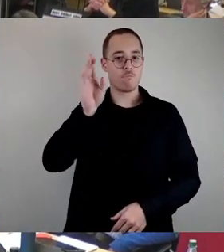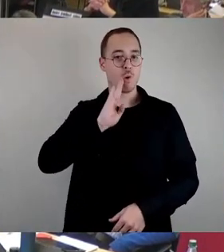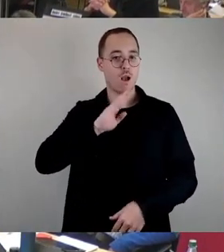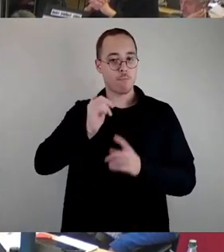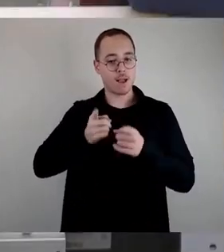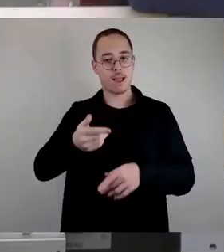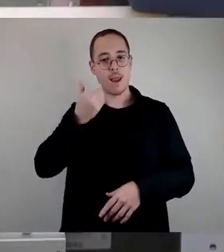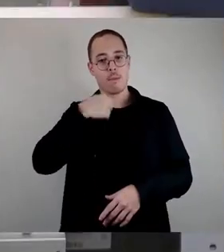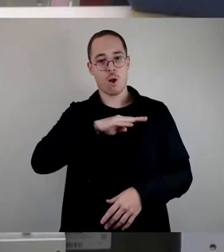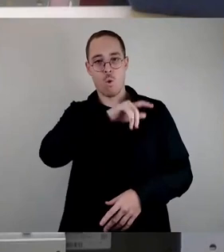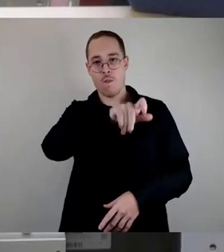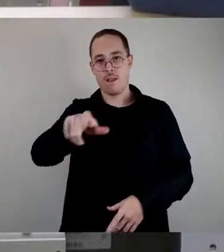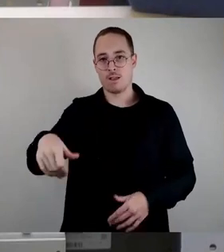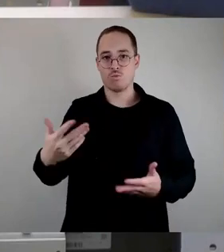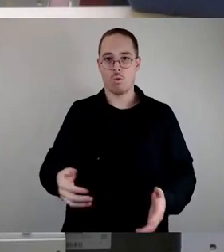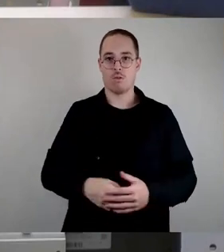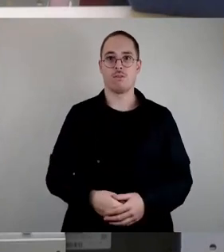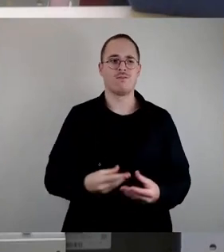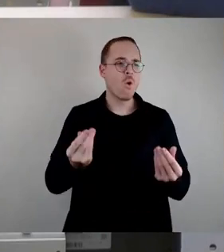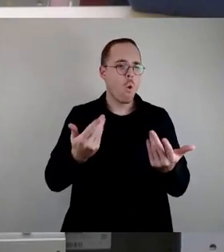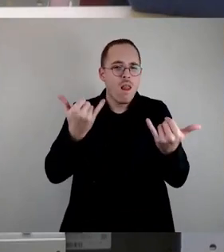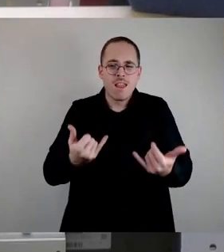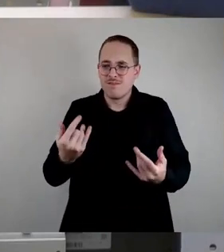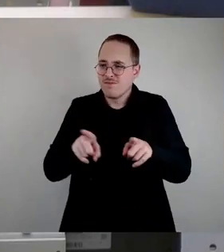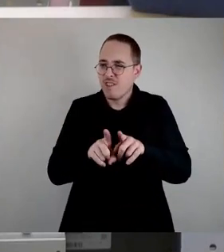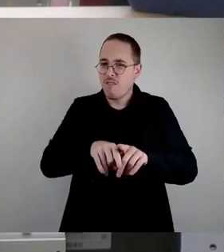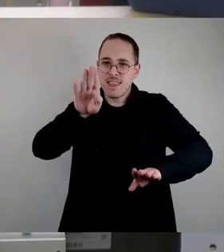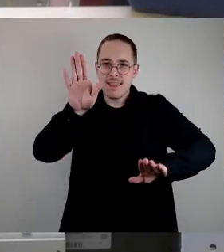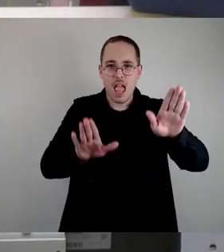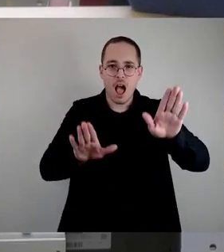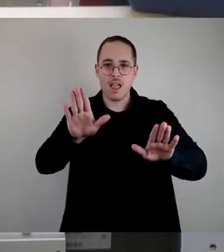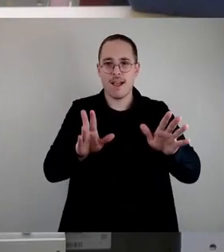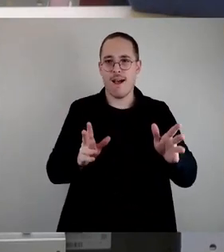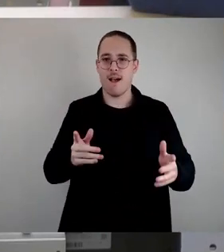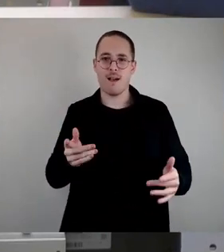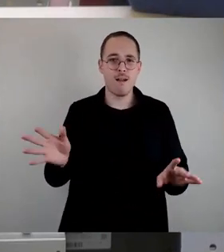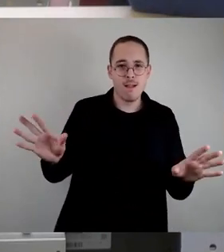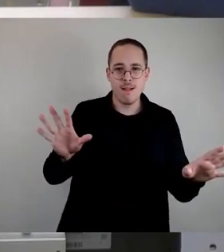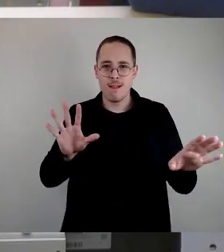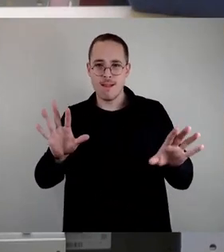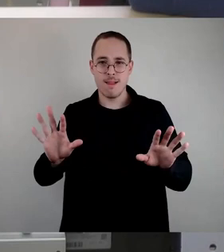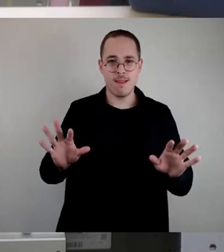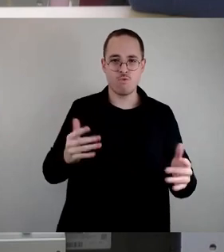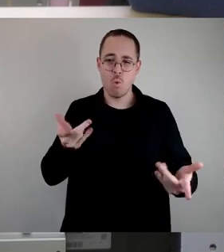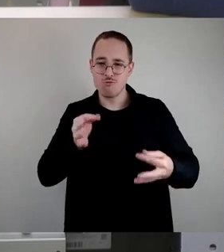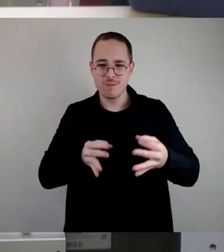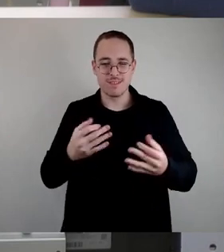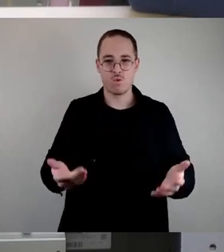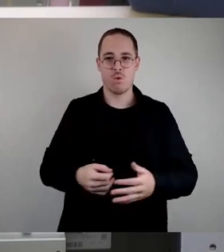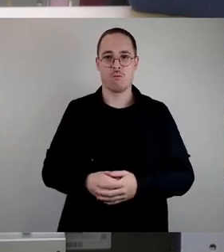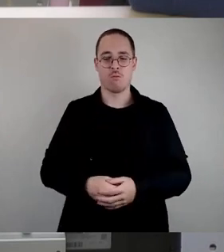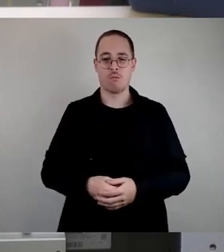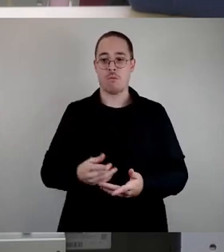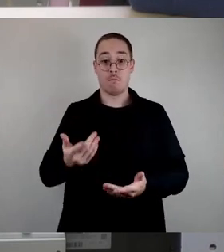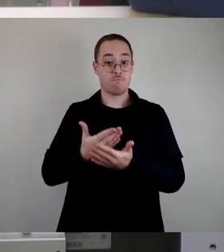Was machen wir hier gerade für Schauspielerei? Wir tun so, als könnten wir uns in kürzester Zeit eine Fähre leisten und als könnten wir uns, sage ich mal, auch